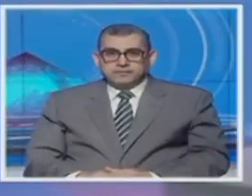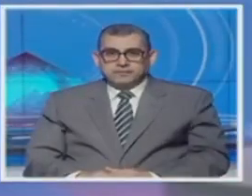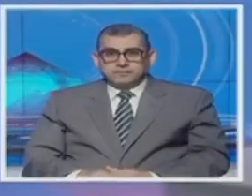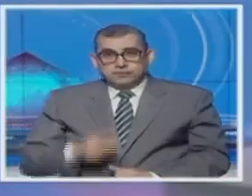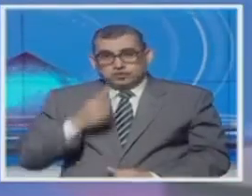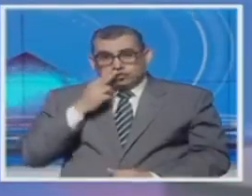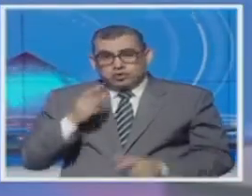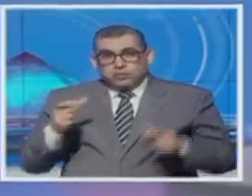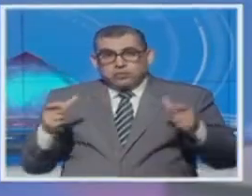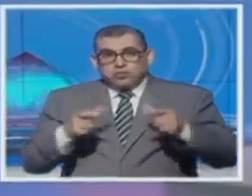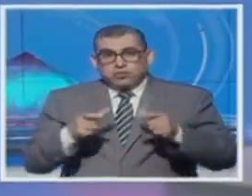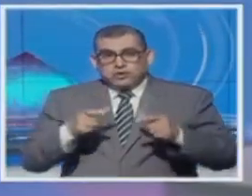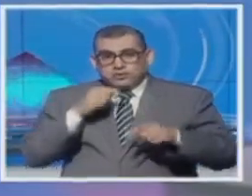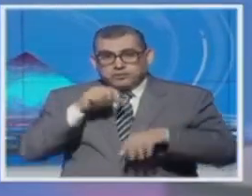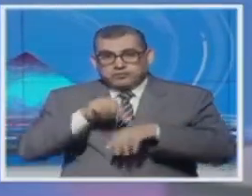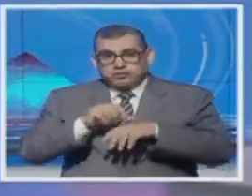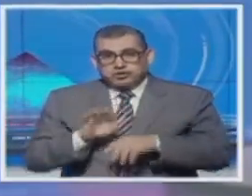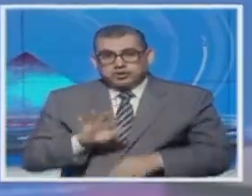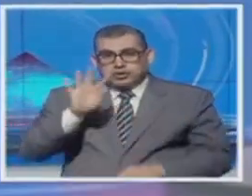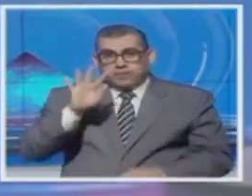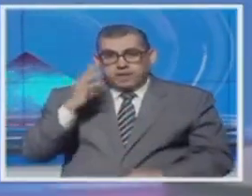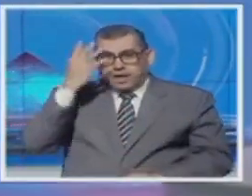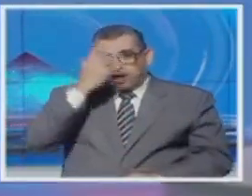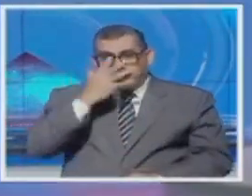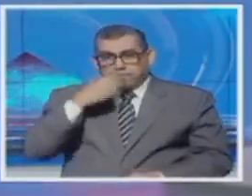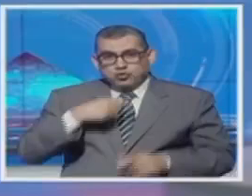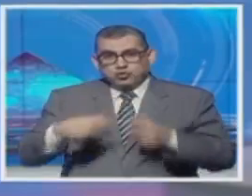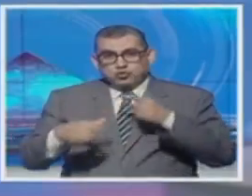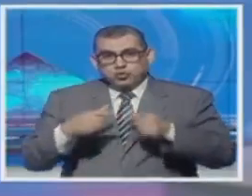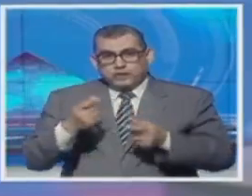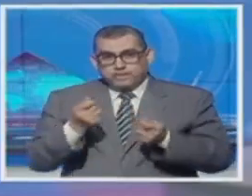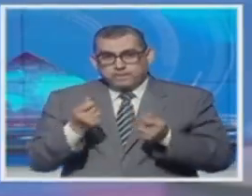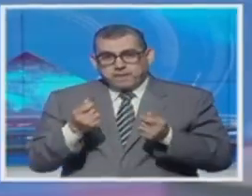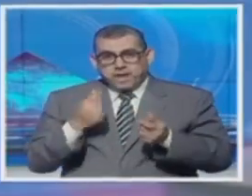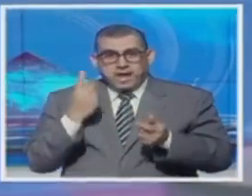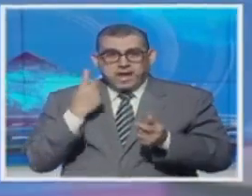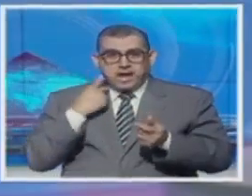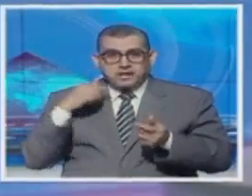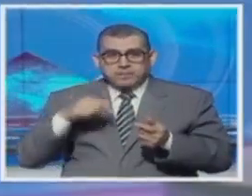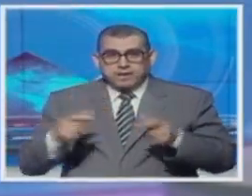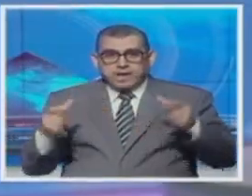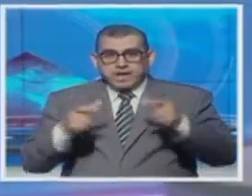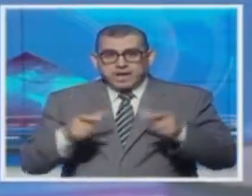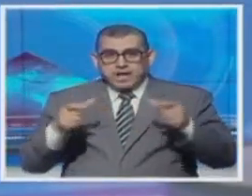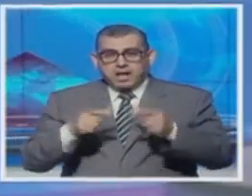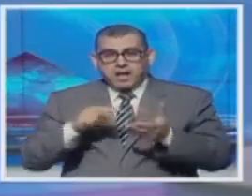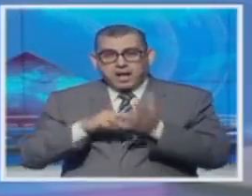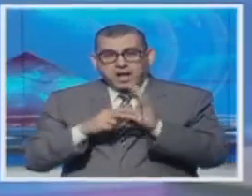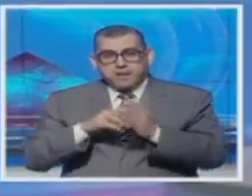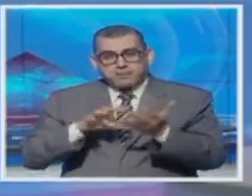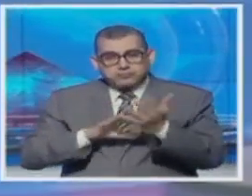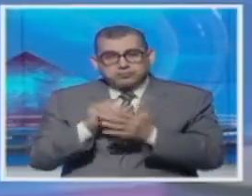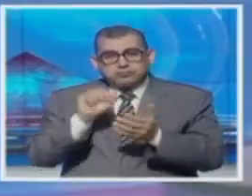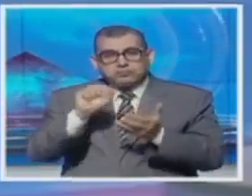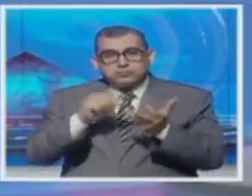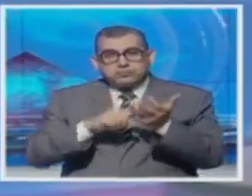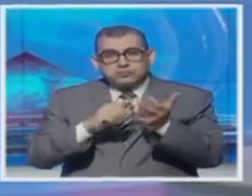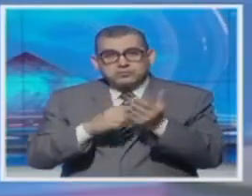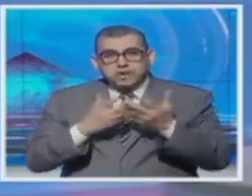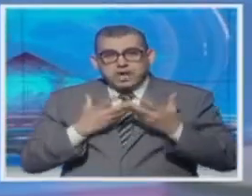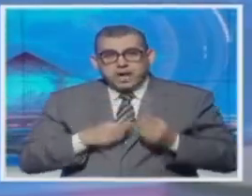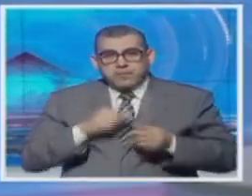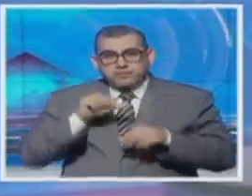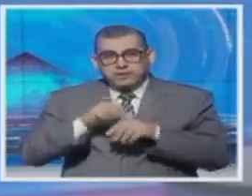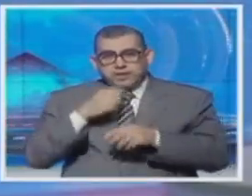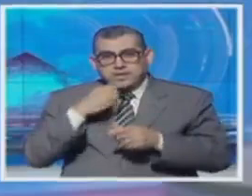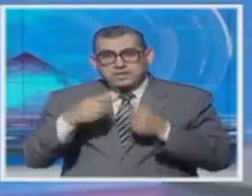شهد مؤتمر سميلز بشمال إفريقيا للتكنولوجيا المالية عددا من الجلسات والقضايا المتعلقة بالأمن